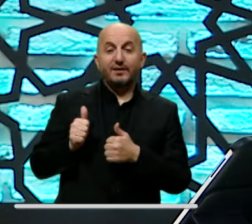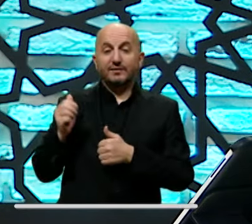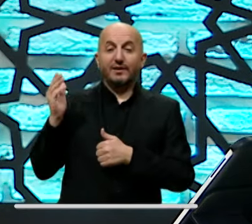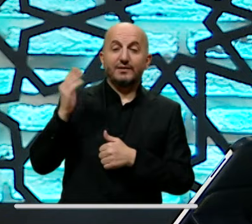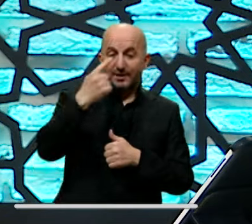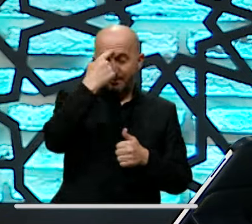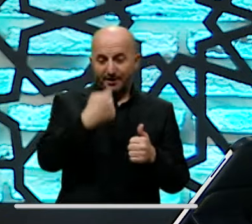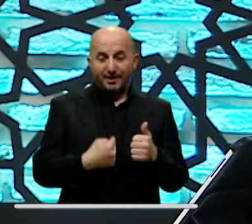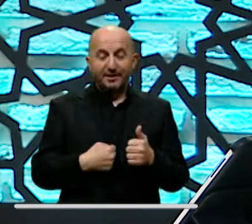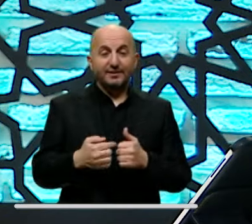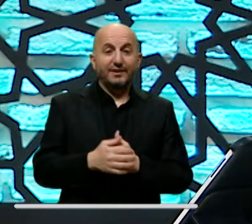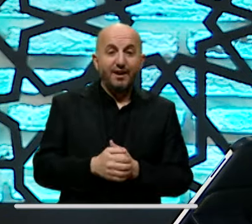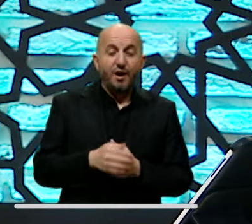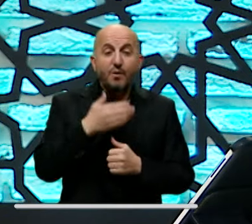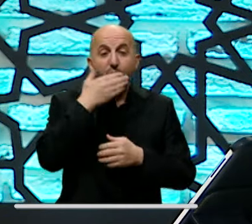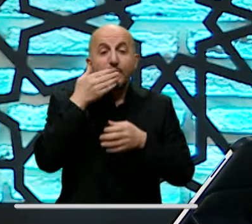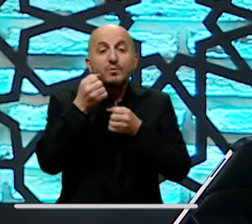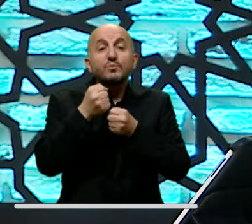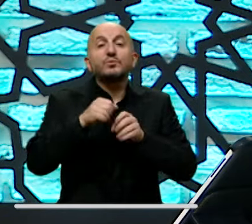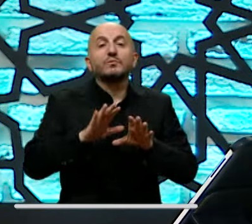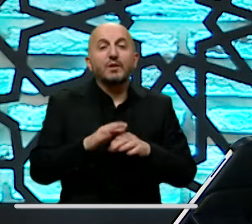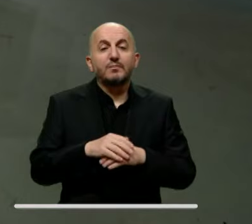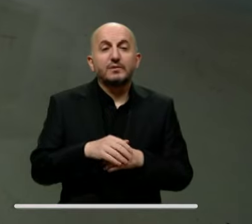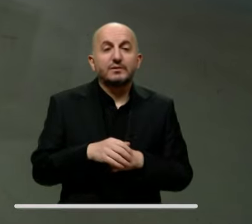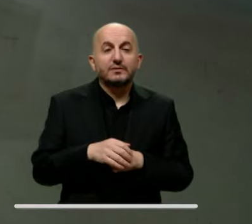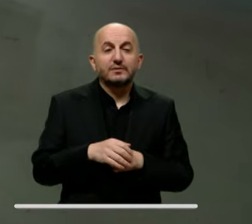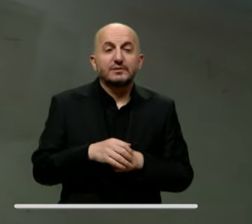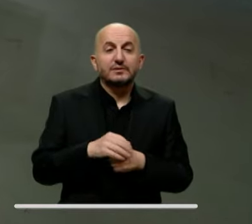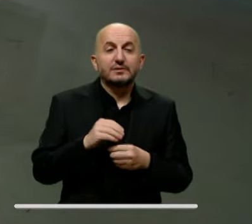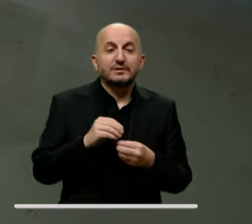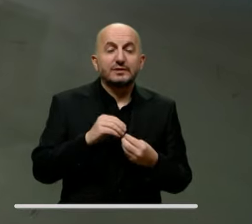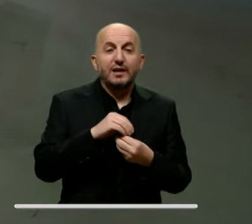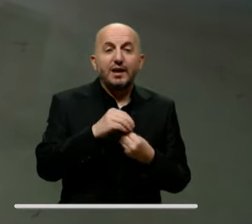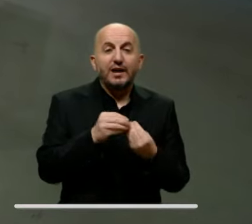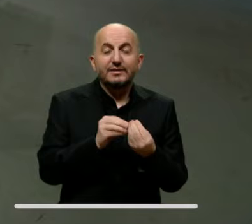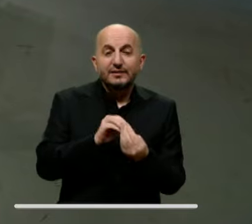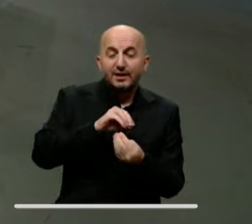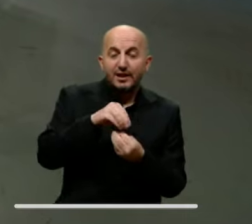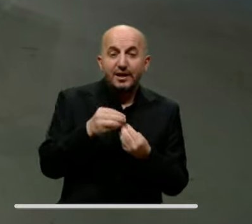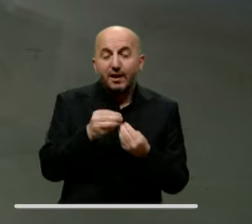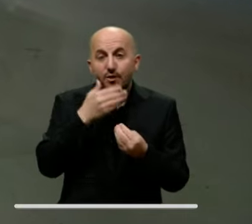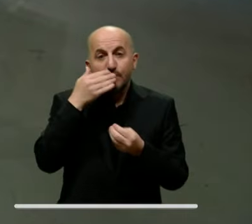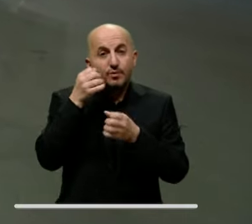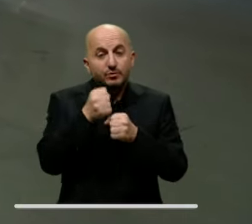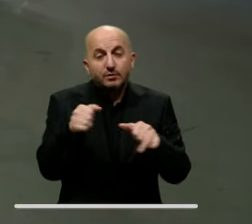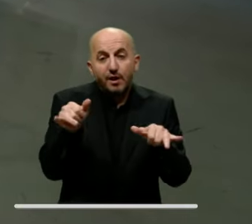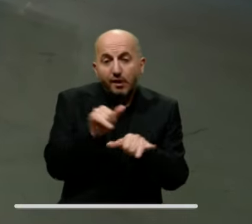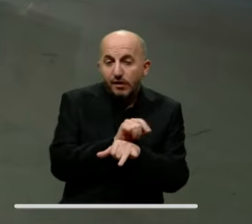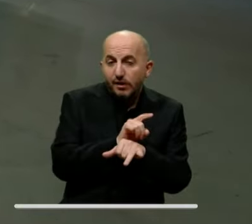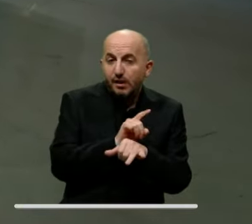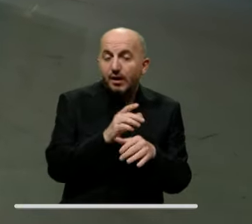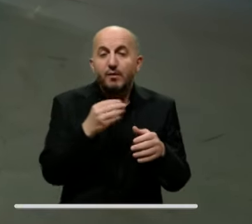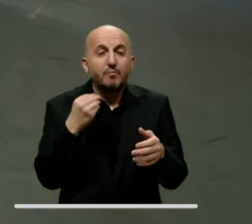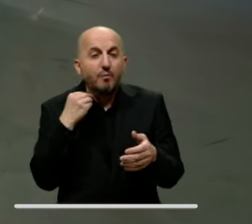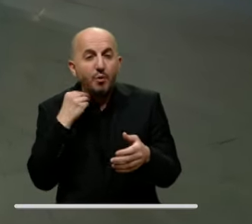bekarken oruç tutmamış Bu da kandillerle oruç tutuyor o geçer olur geçerli olur mu olmaz mı kandille